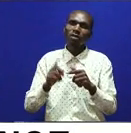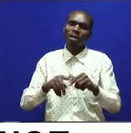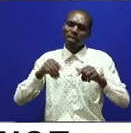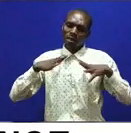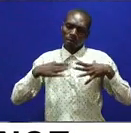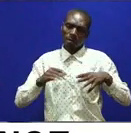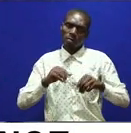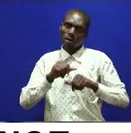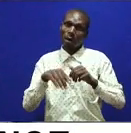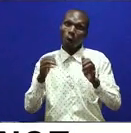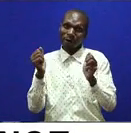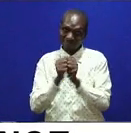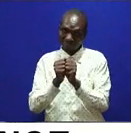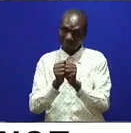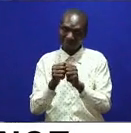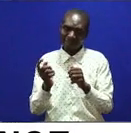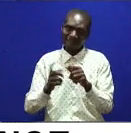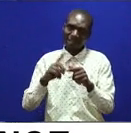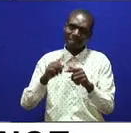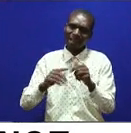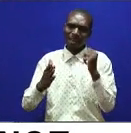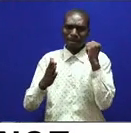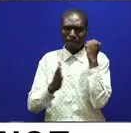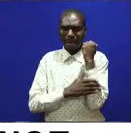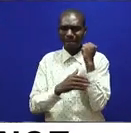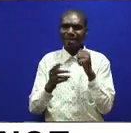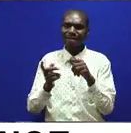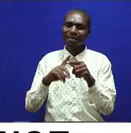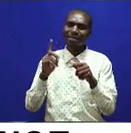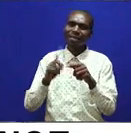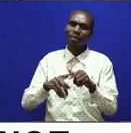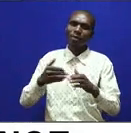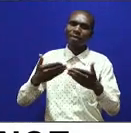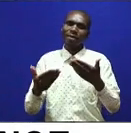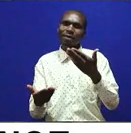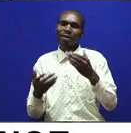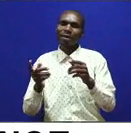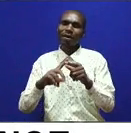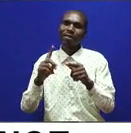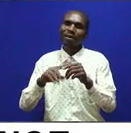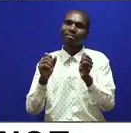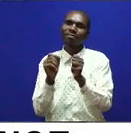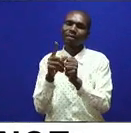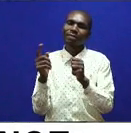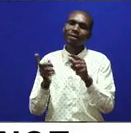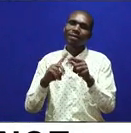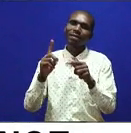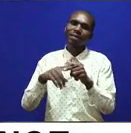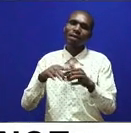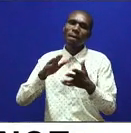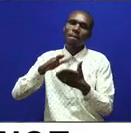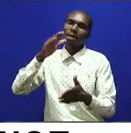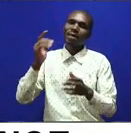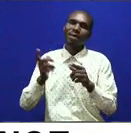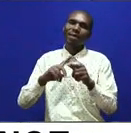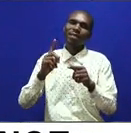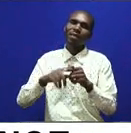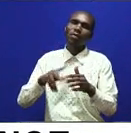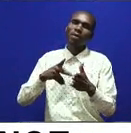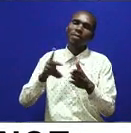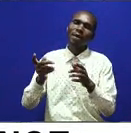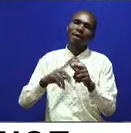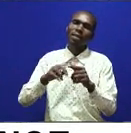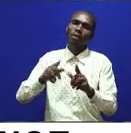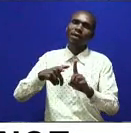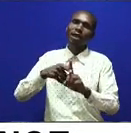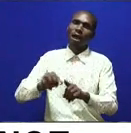least 10. Ile iko mbaya zaidi tunageji napata 11 au ile kubwa zaidi na inaongezwa